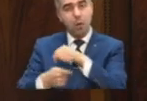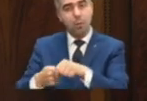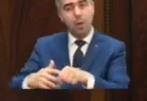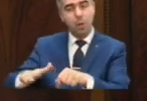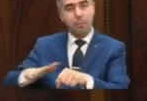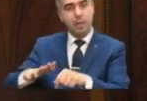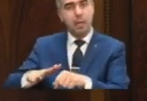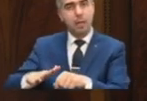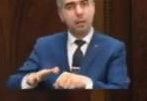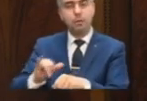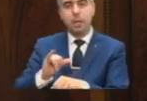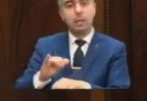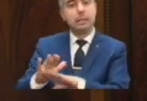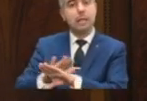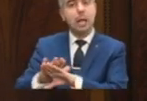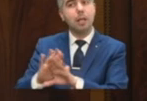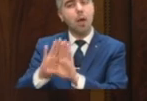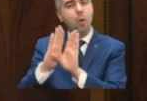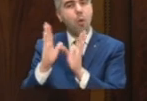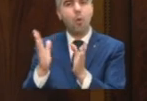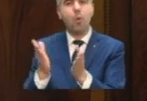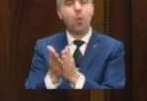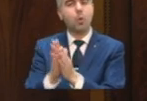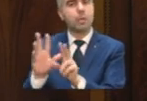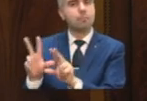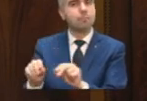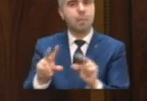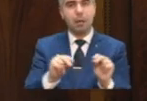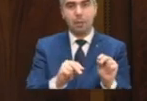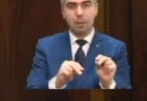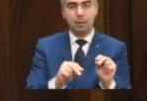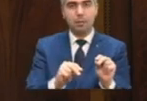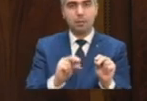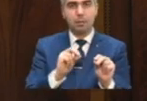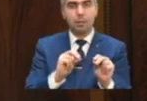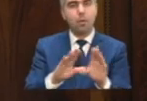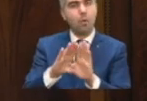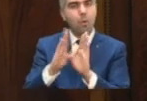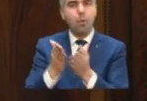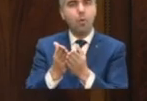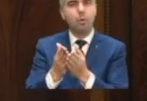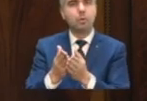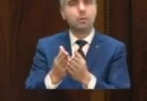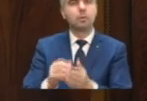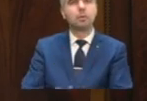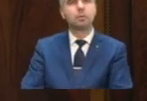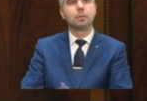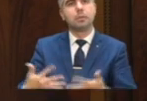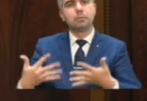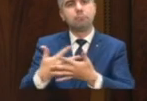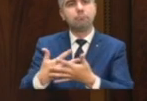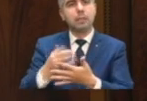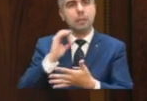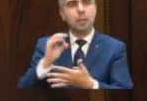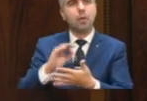اليوم كنهضروا على سياسه مجاليه اللي كتاخذ بعين الاعتبار كل كل كل كل المجالات اللي كاينه